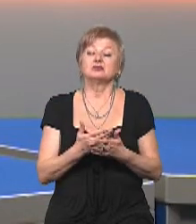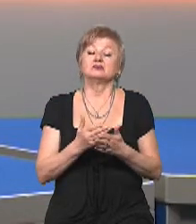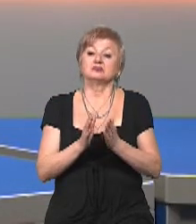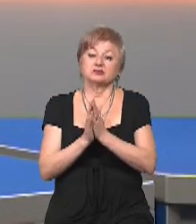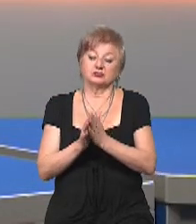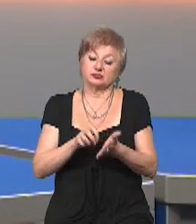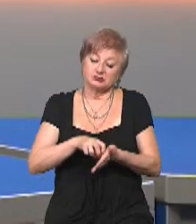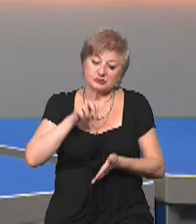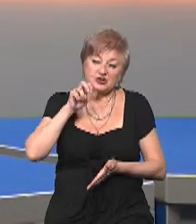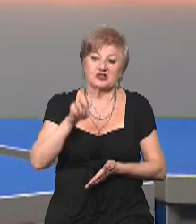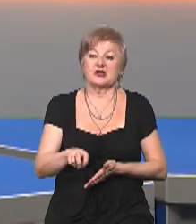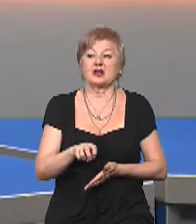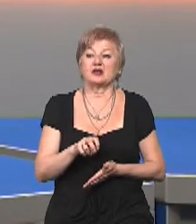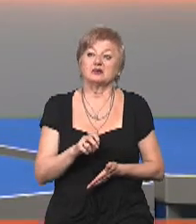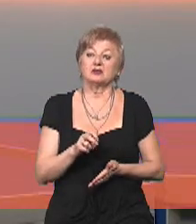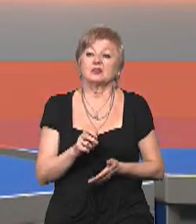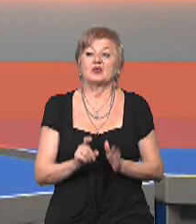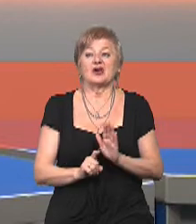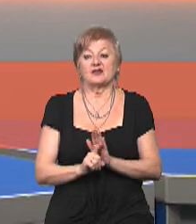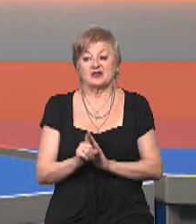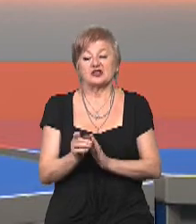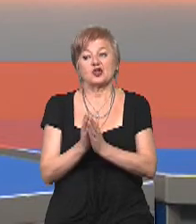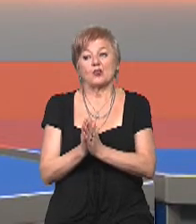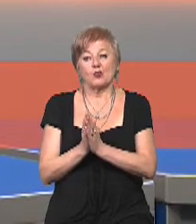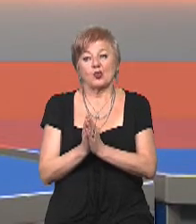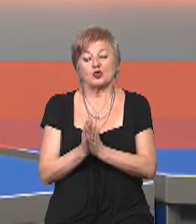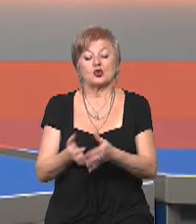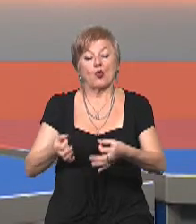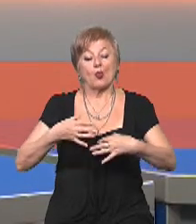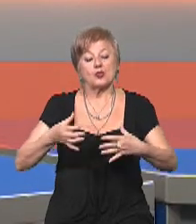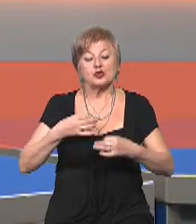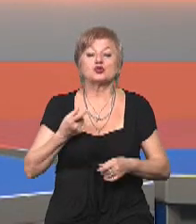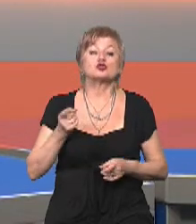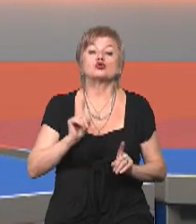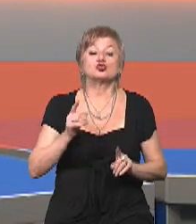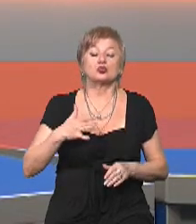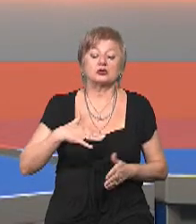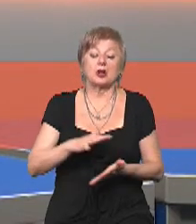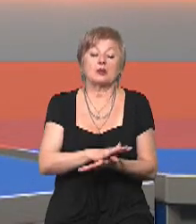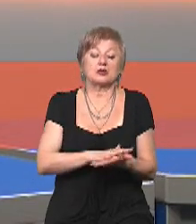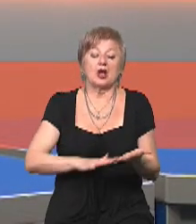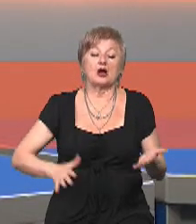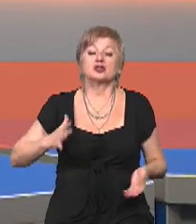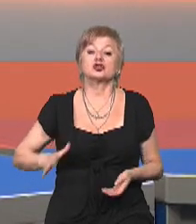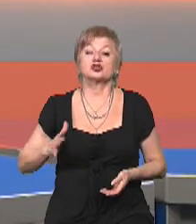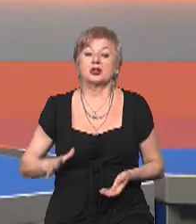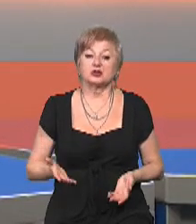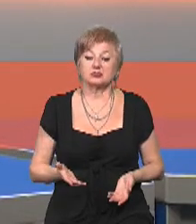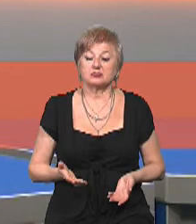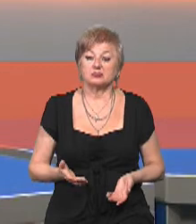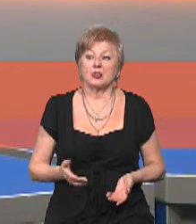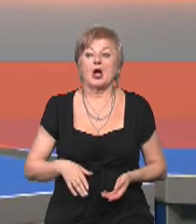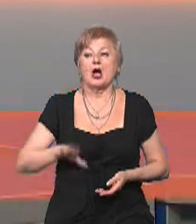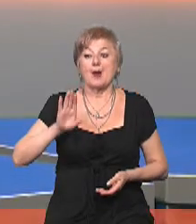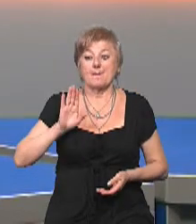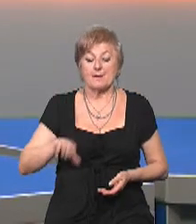на НКРЕКП. Спочатку з просьбою пояснити, чого нам ожидать в дальнейшем.